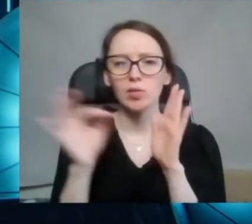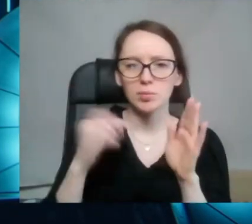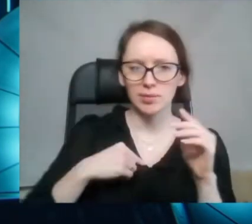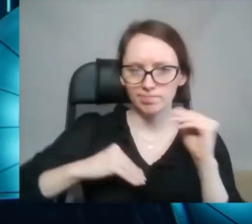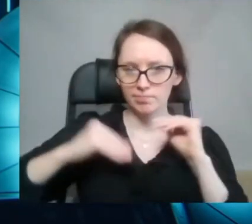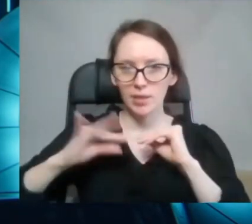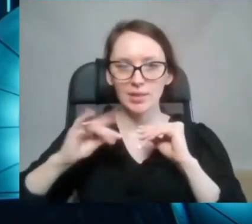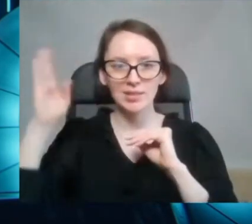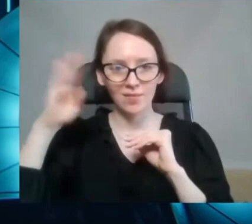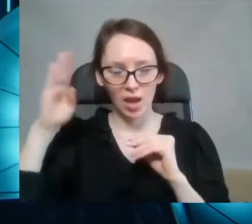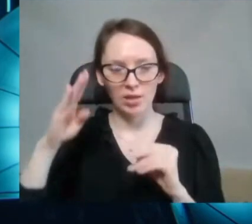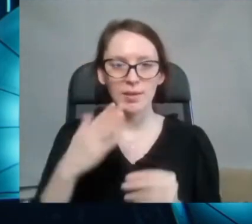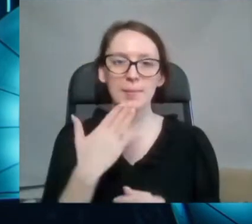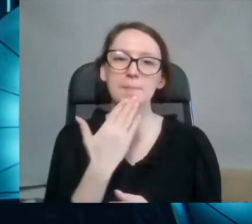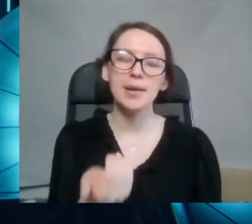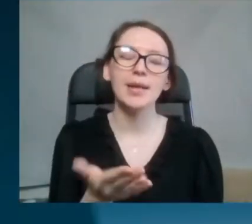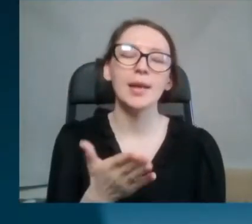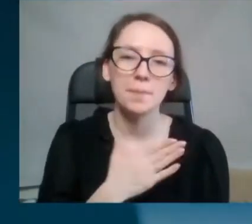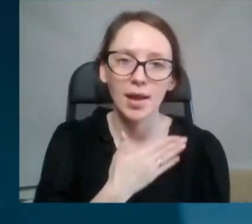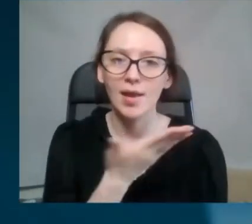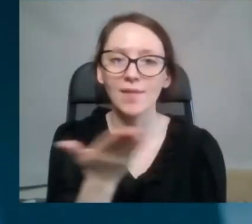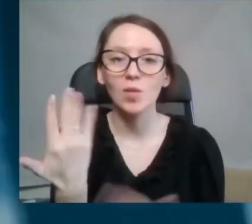воды, миленькие мои, вы уже высохли.